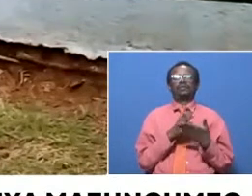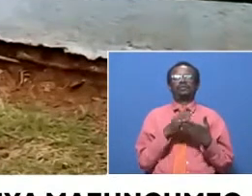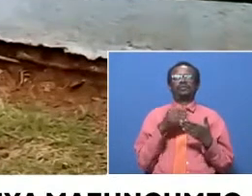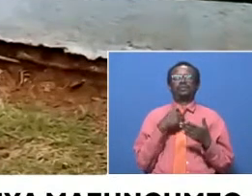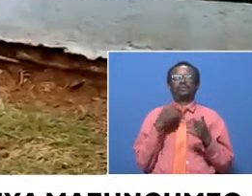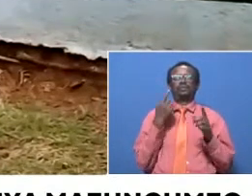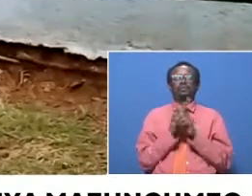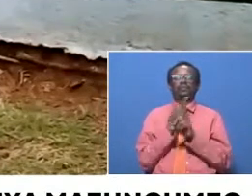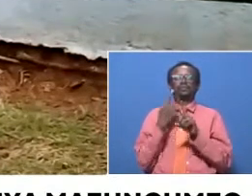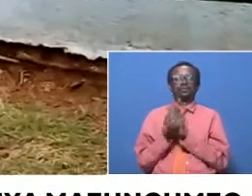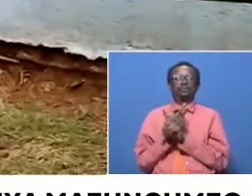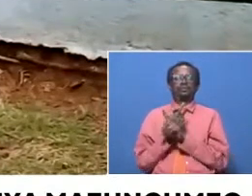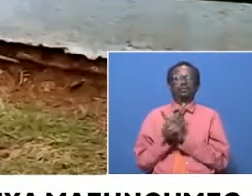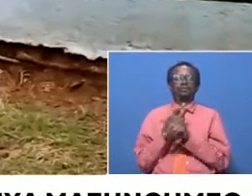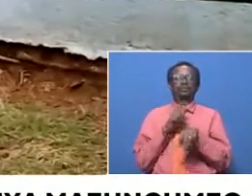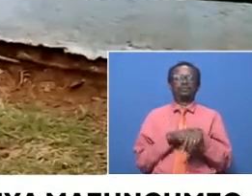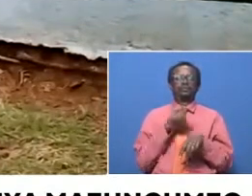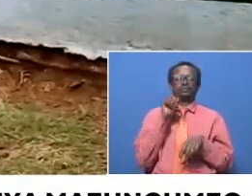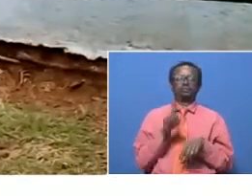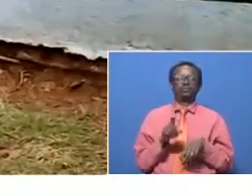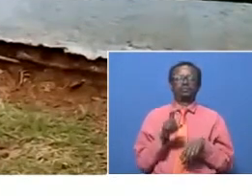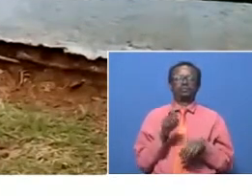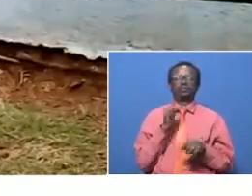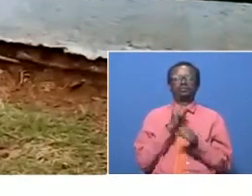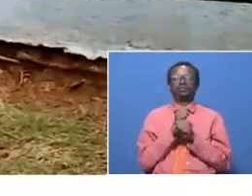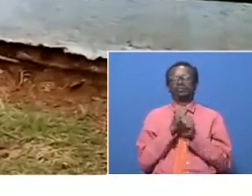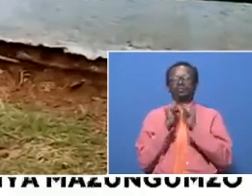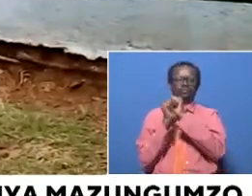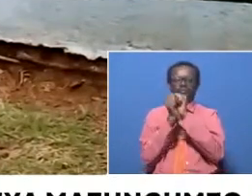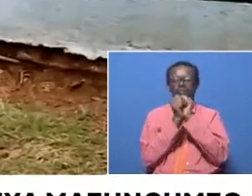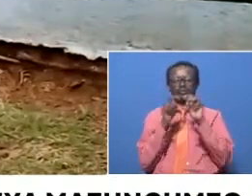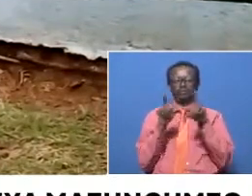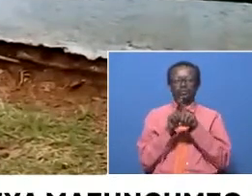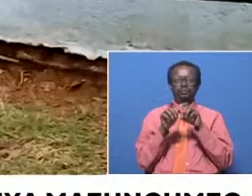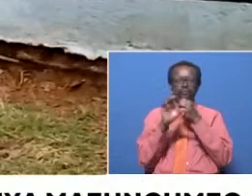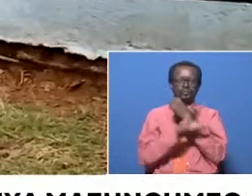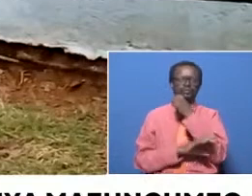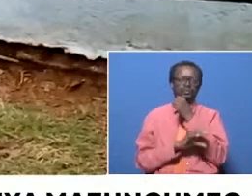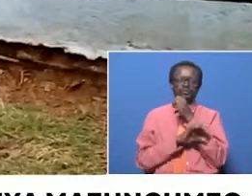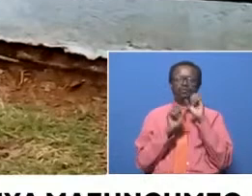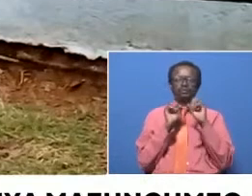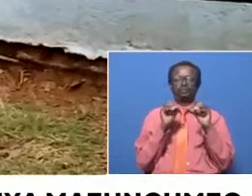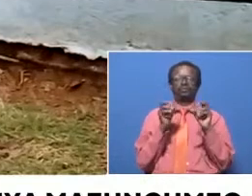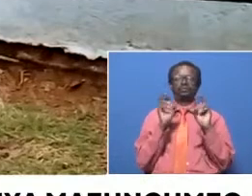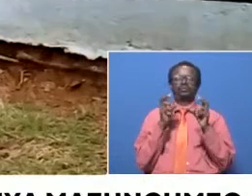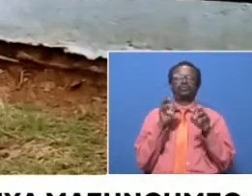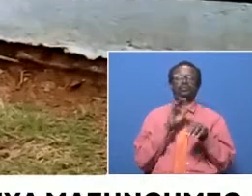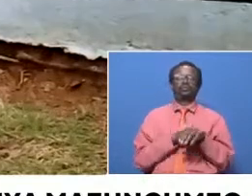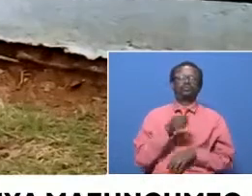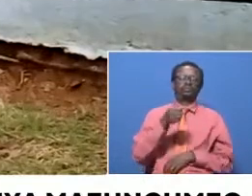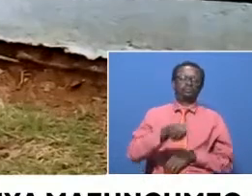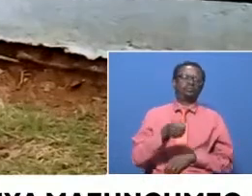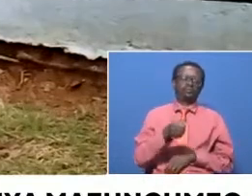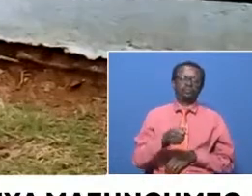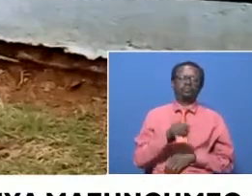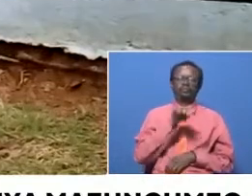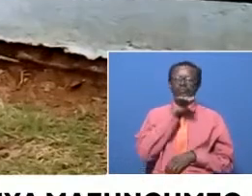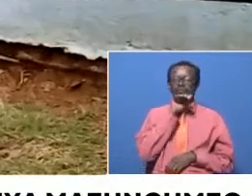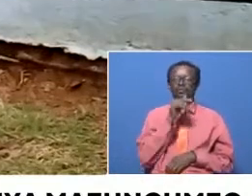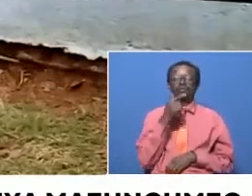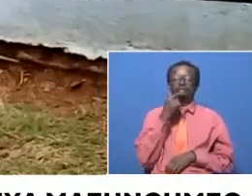kwamba lazima tuwe pamoja kama taifa. Kwa hiyo mambo ya handshake, mheshimiwa Raila alisema yeye